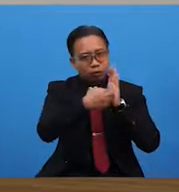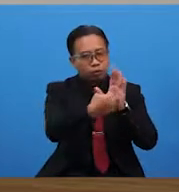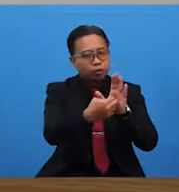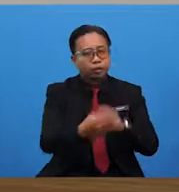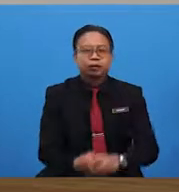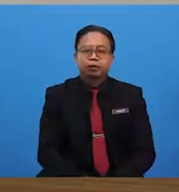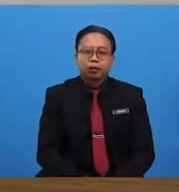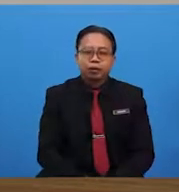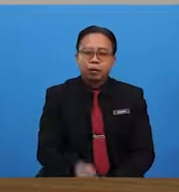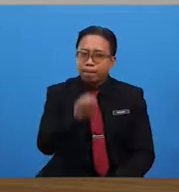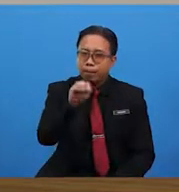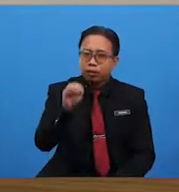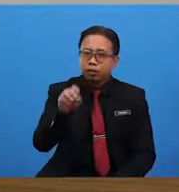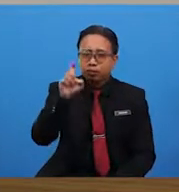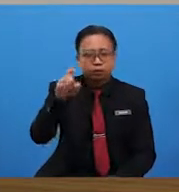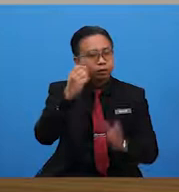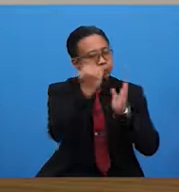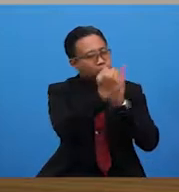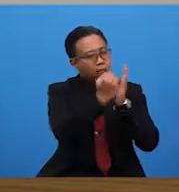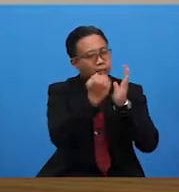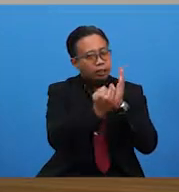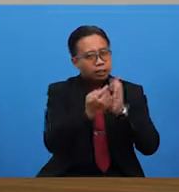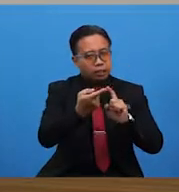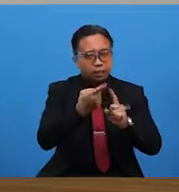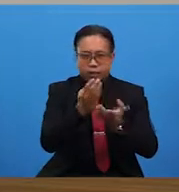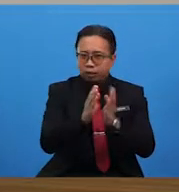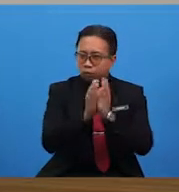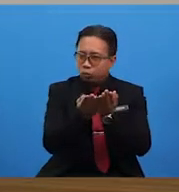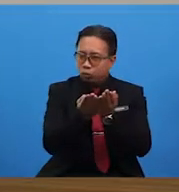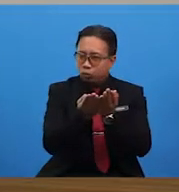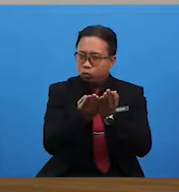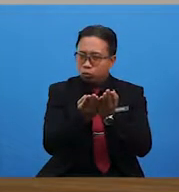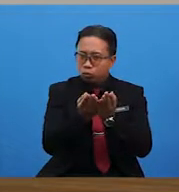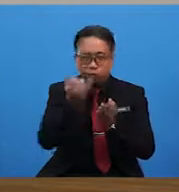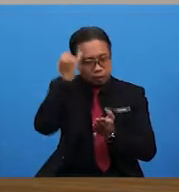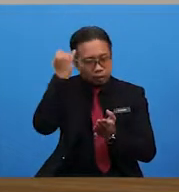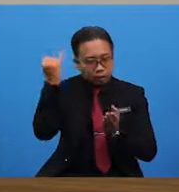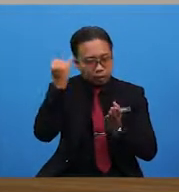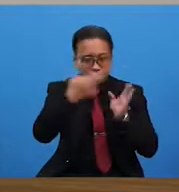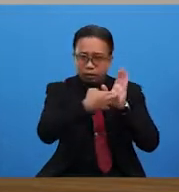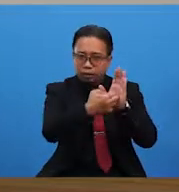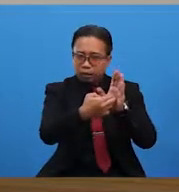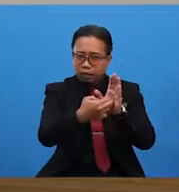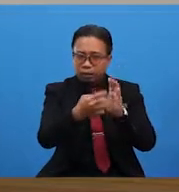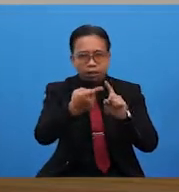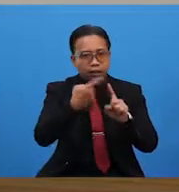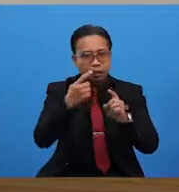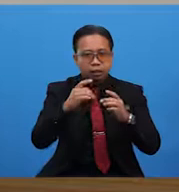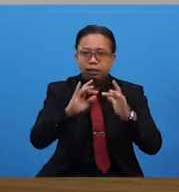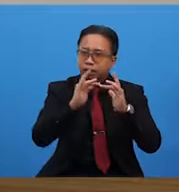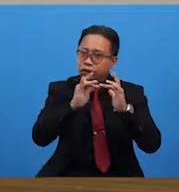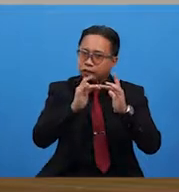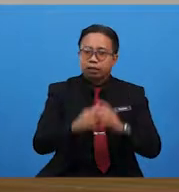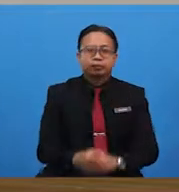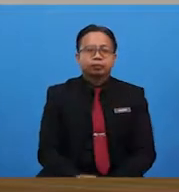perlu menyelesaikan sumber rujukan daripada buku ilmiah buku rujukan dan sumber internet Buku ini